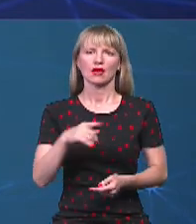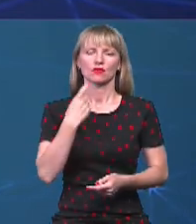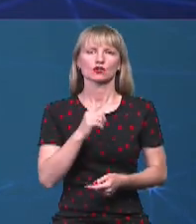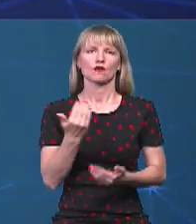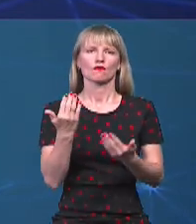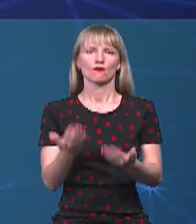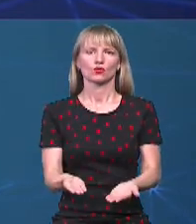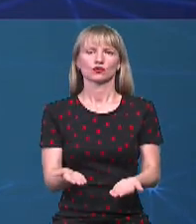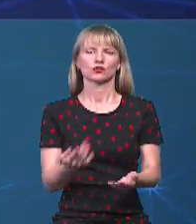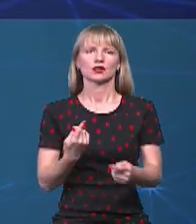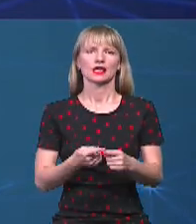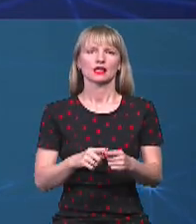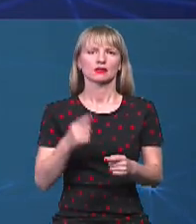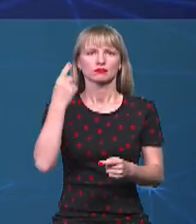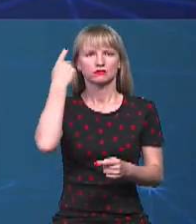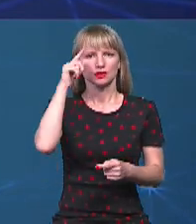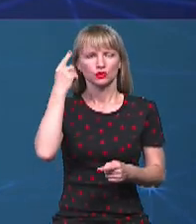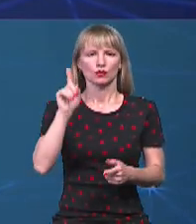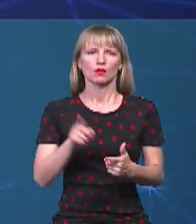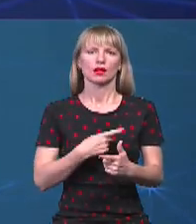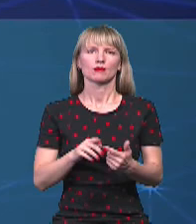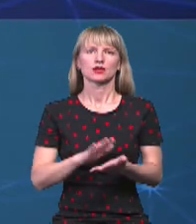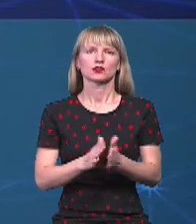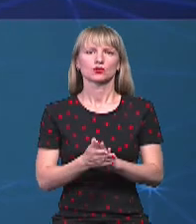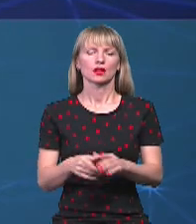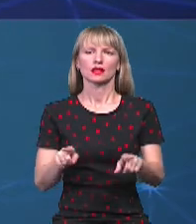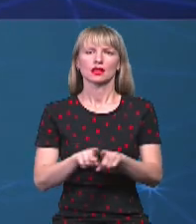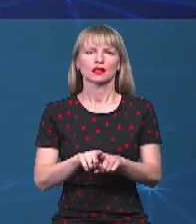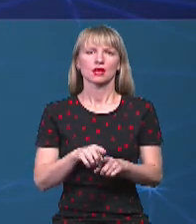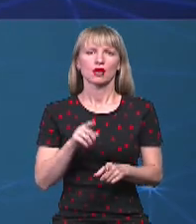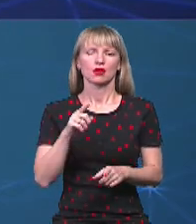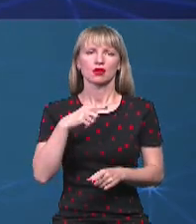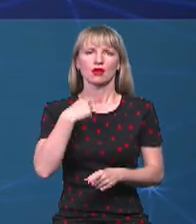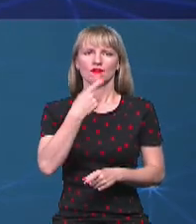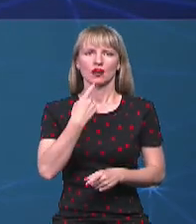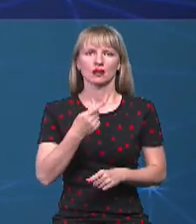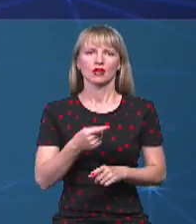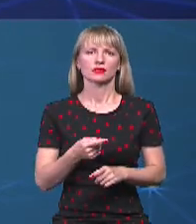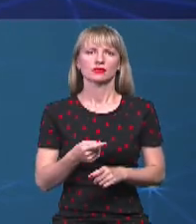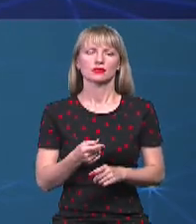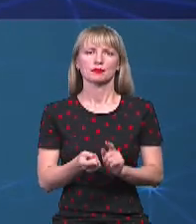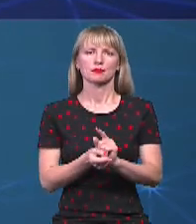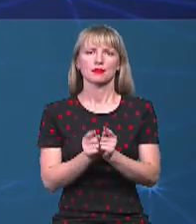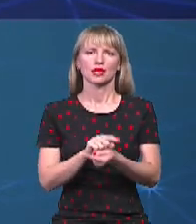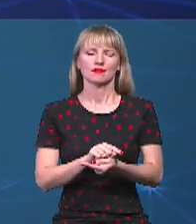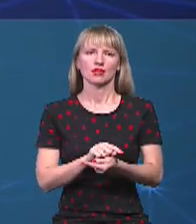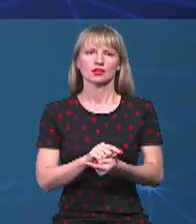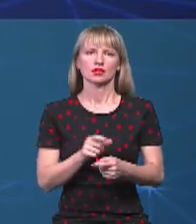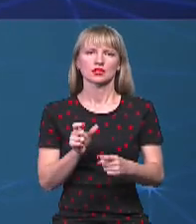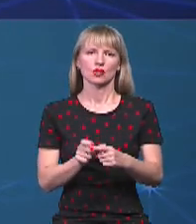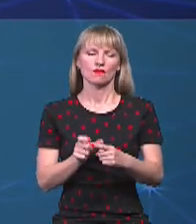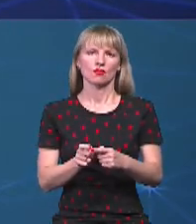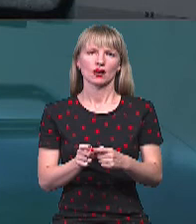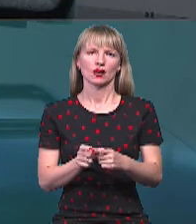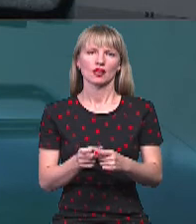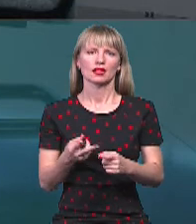вот это надумано, либо ситуация не так, как озвучивают, переводить это, скажем так, в слова. В